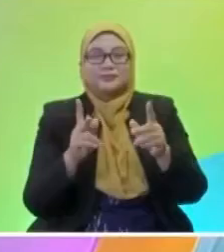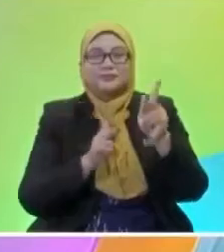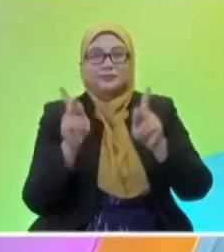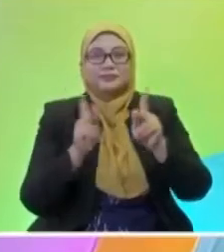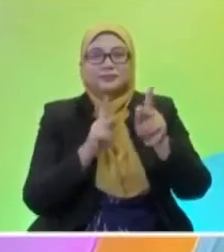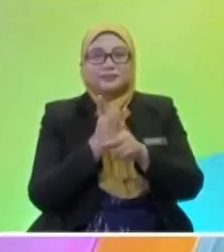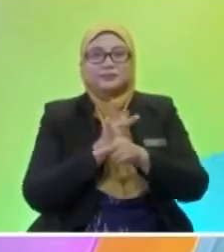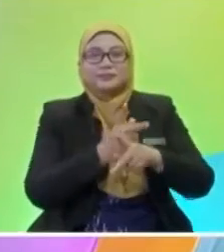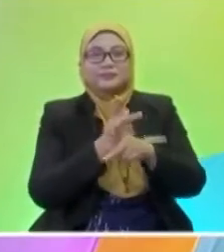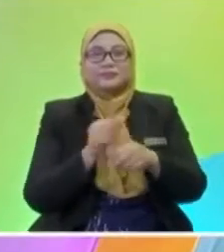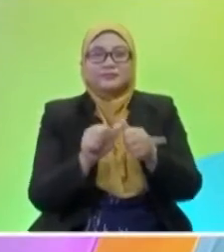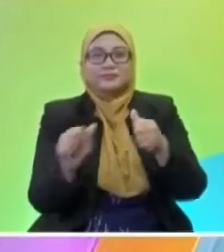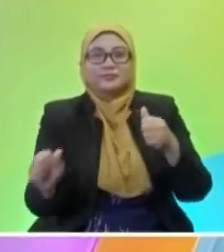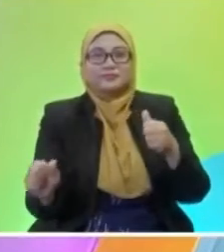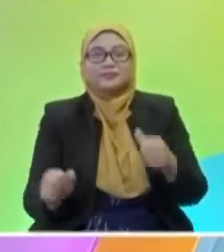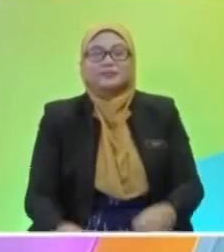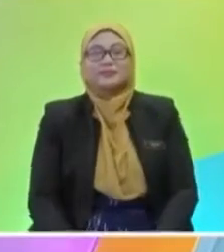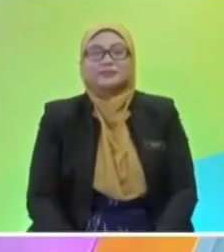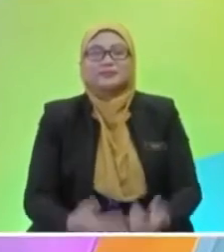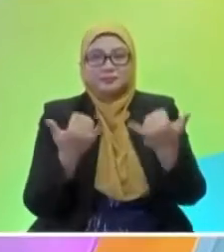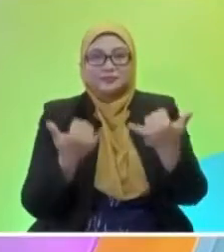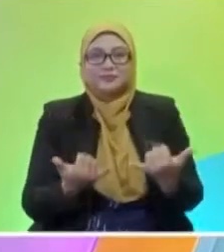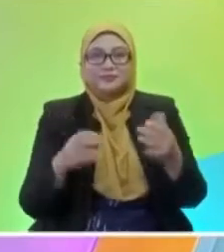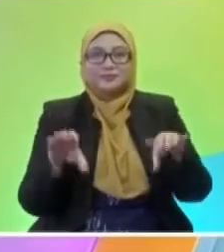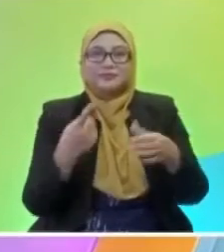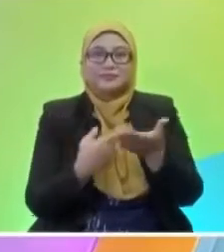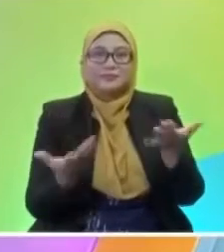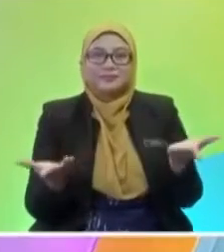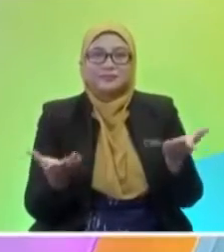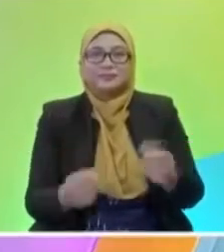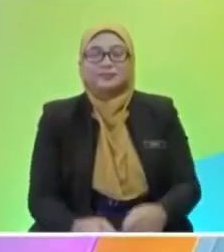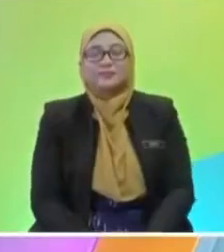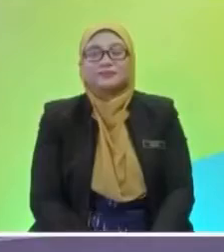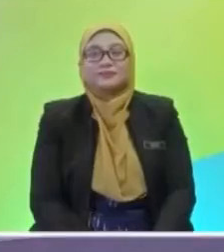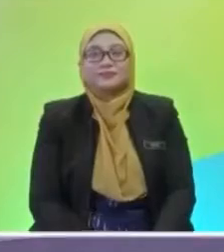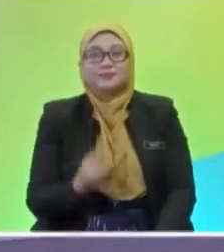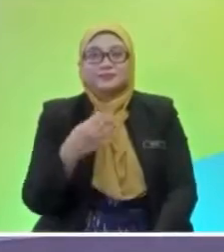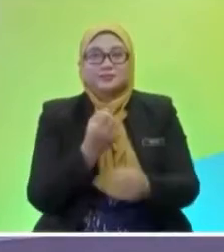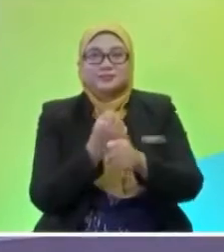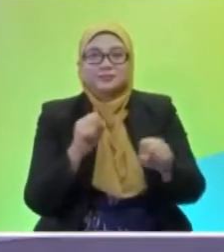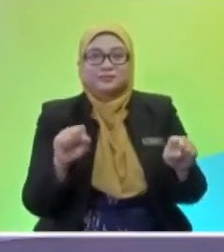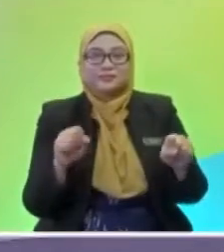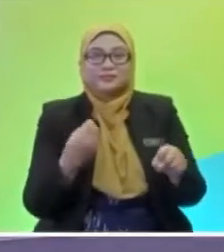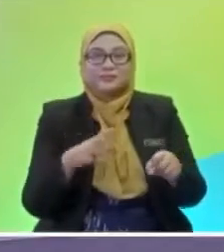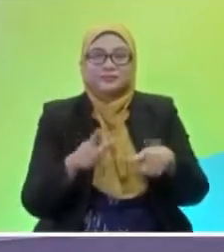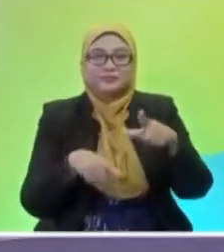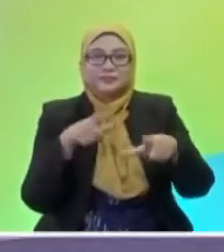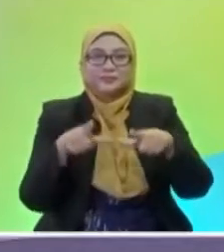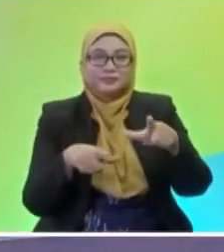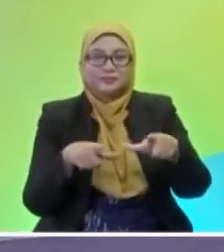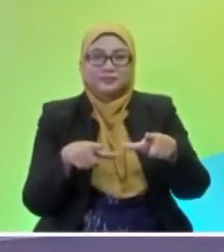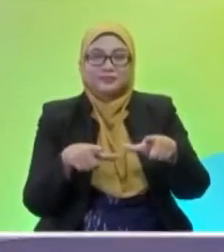Cikgu, kita nak buat apa pula Cikgu? Okey, dah jadi siap ni. dah siap. Jadi kita tadi ada langkah-langkah, kita dah hampir